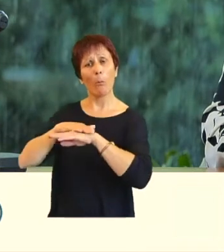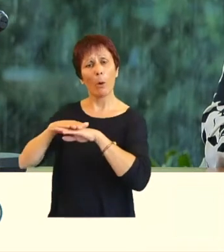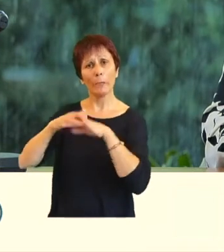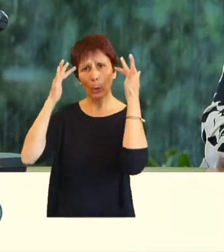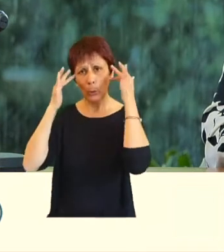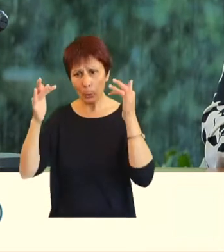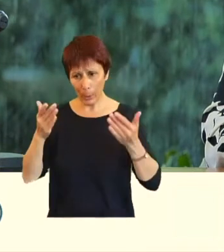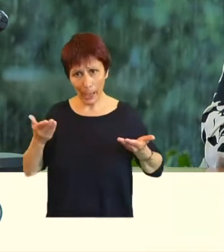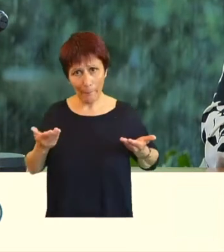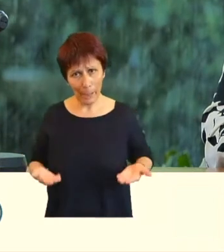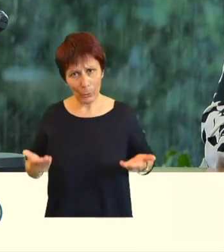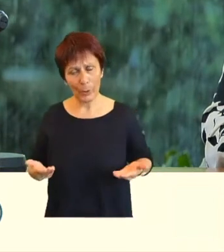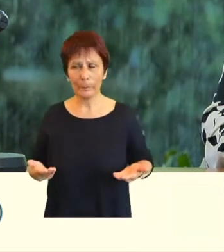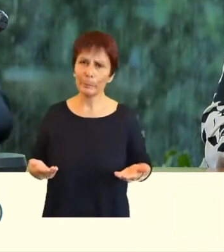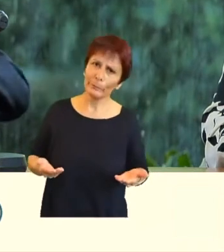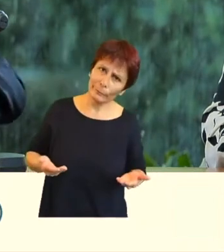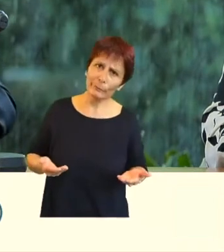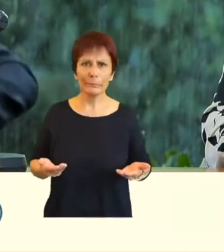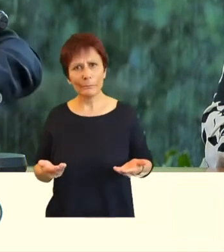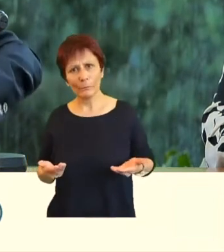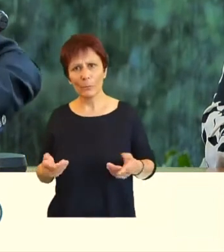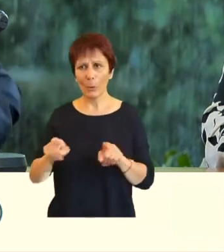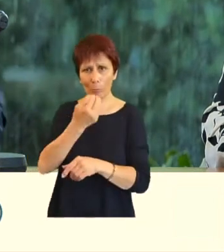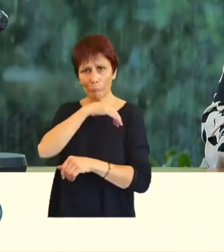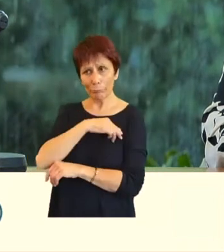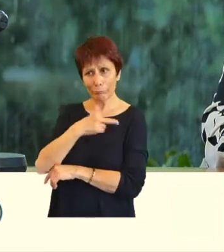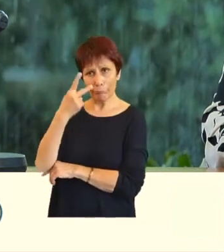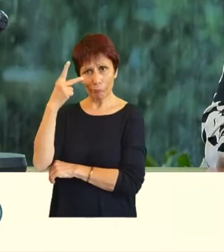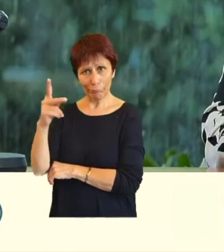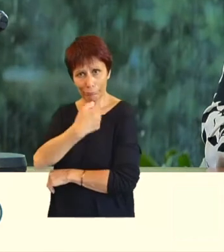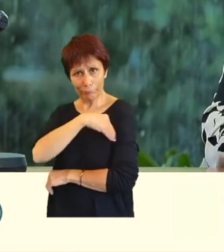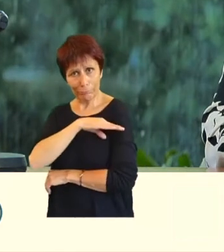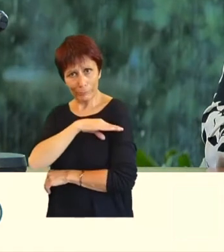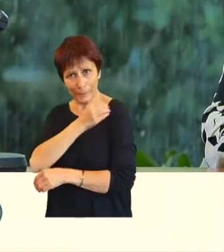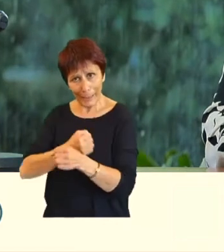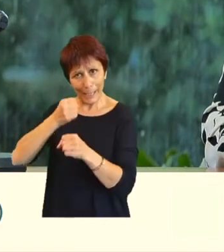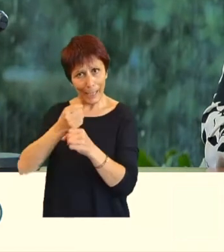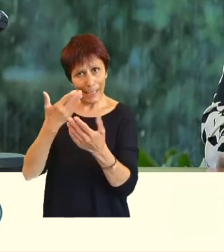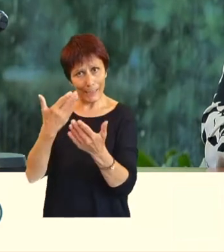Culturelle actuelle et donc des initiatives portées par la ville.